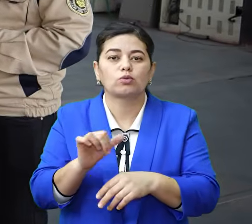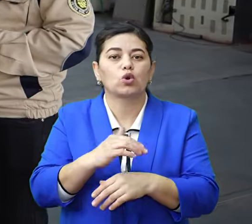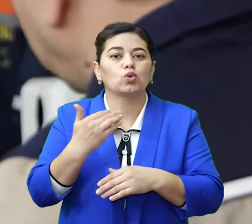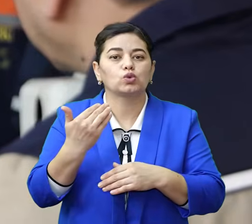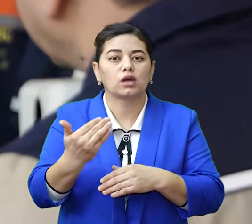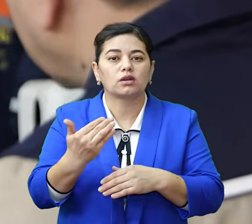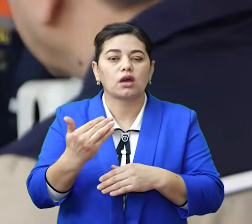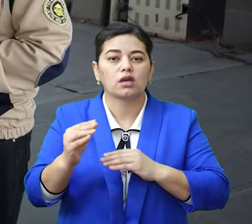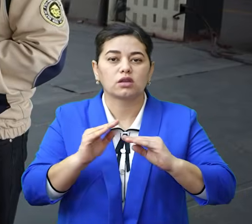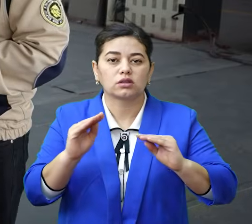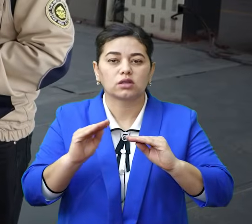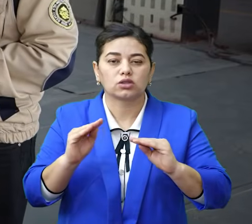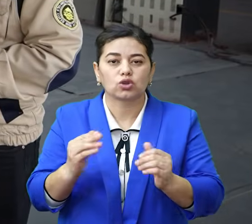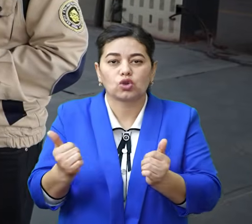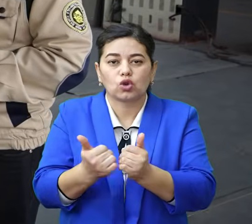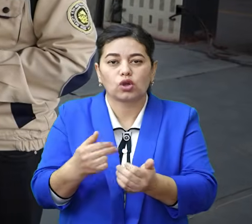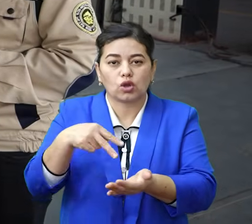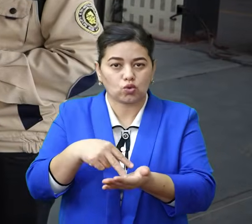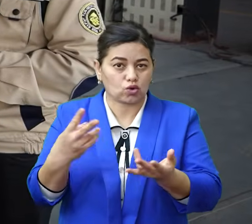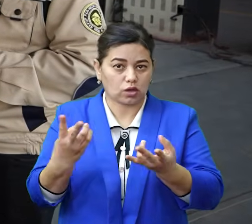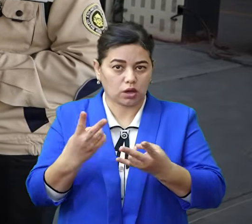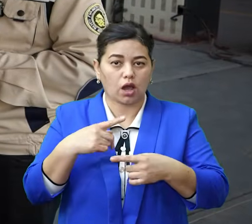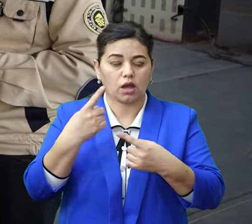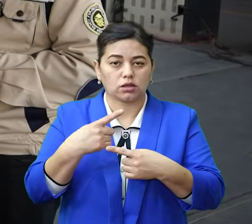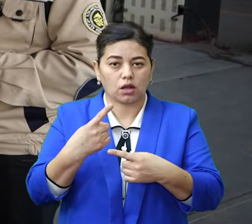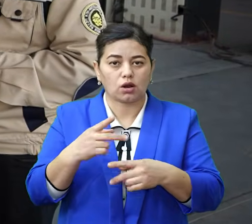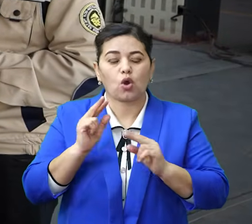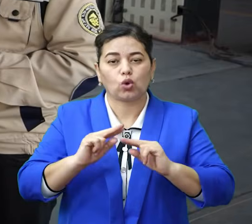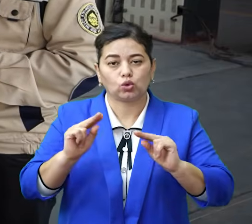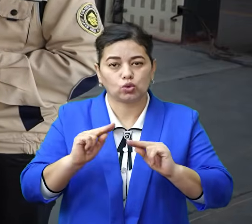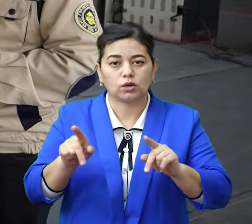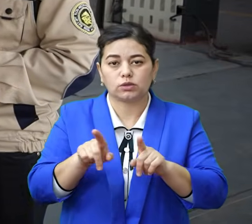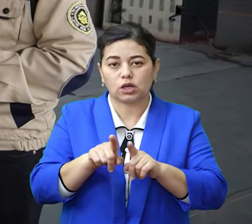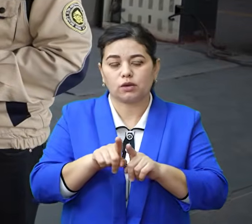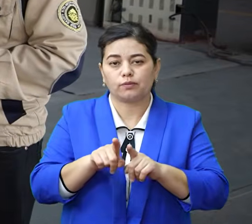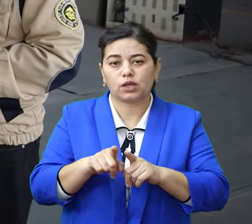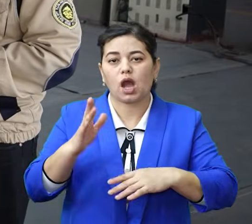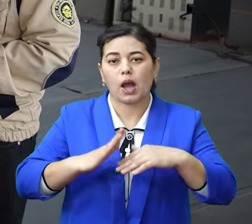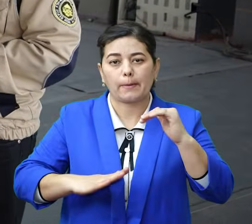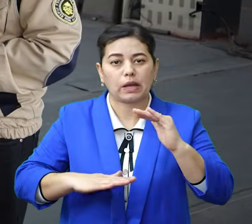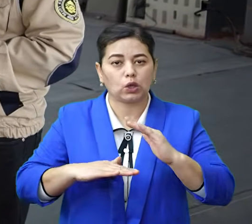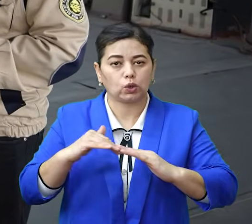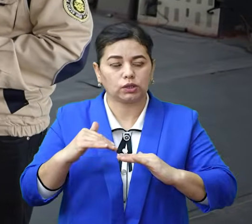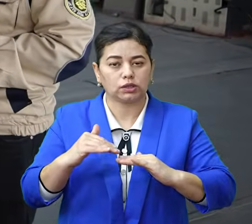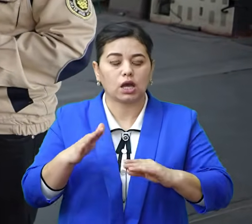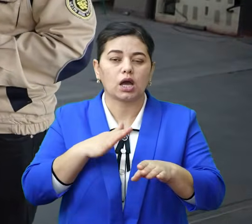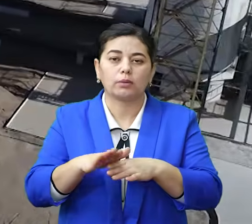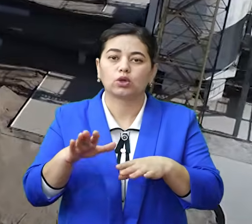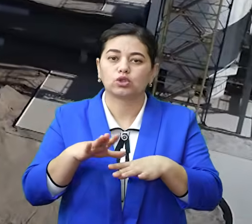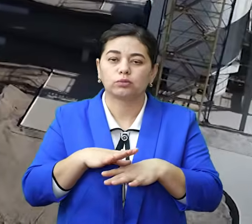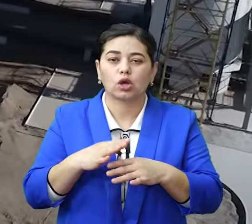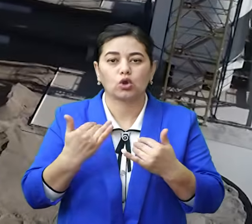o'zlari dastgoh yonida turish kerak deb aytganlarda, o'qituvchilarimiz ham xuddi shunday amaliyotda amalga